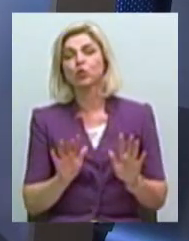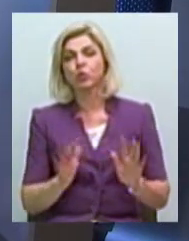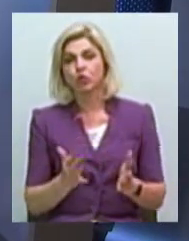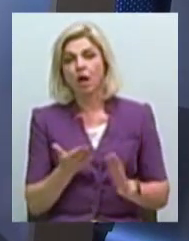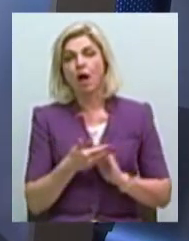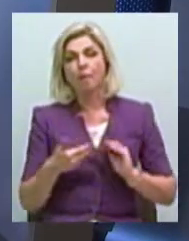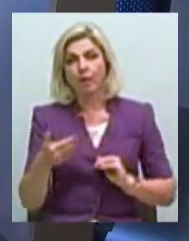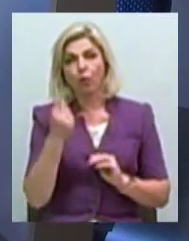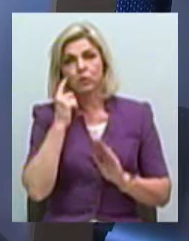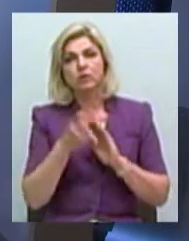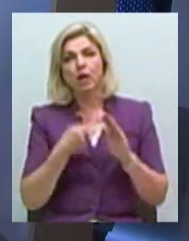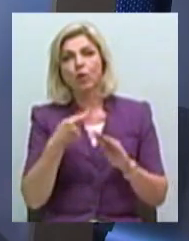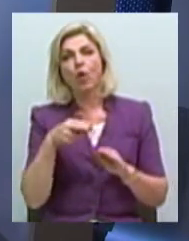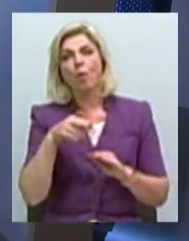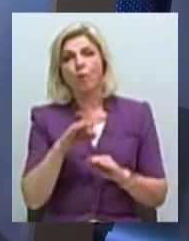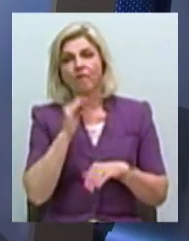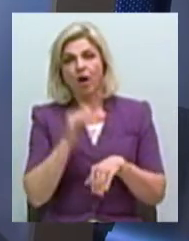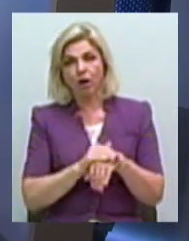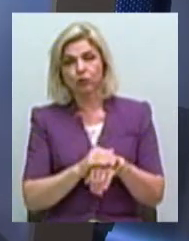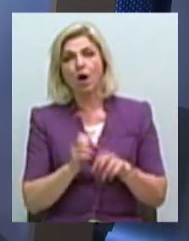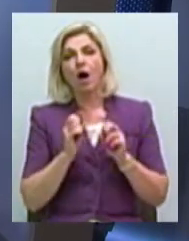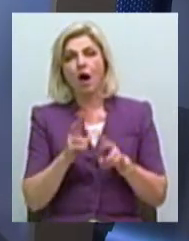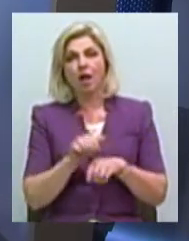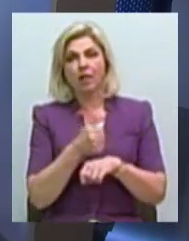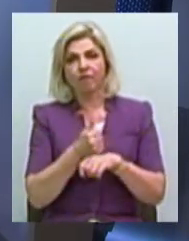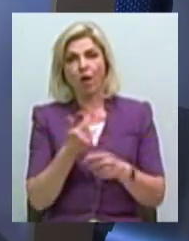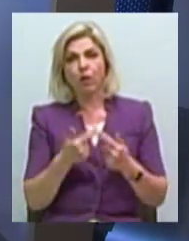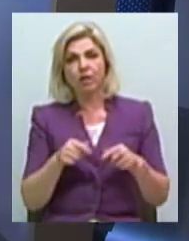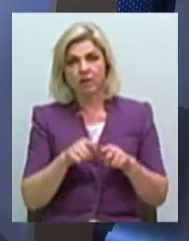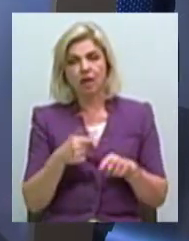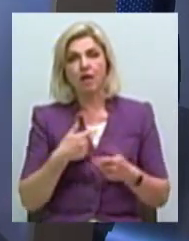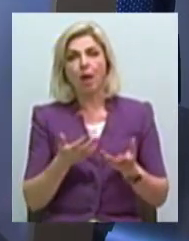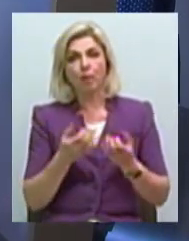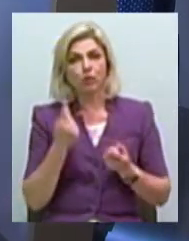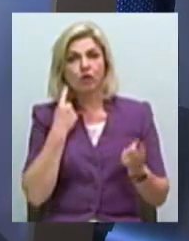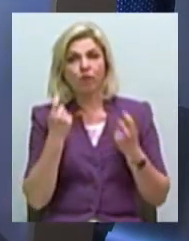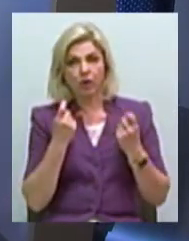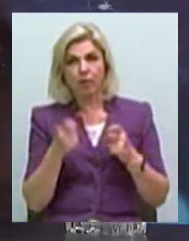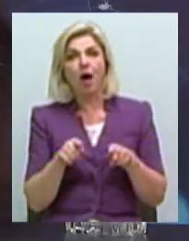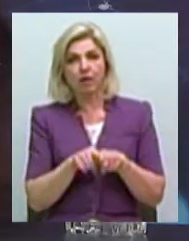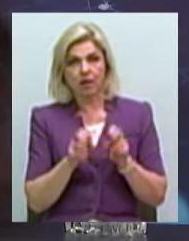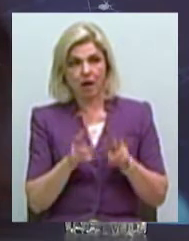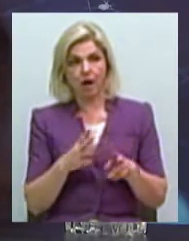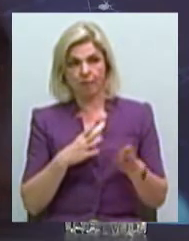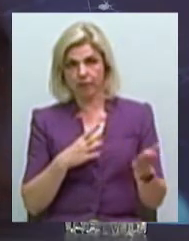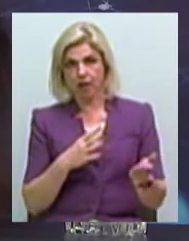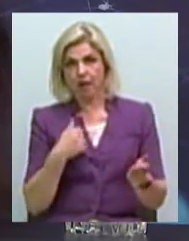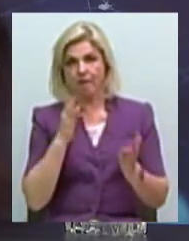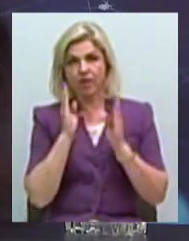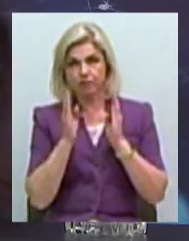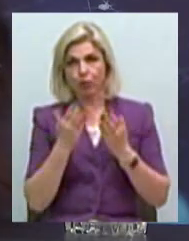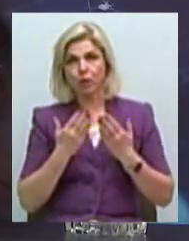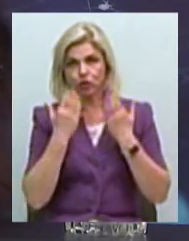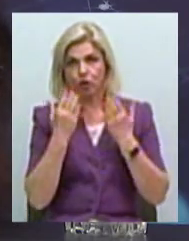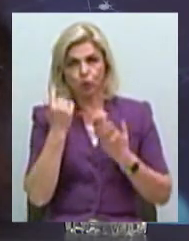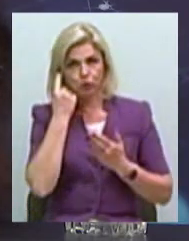узнаем уже по факту, мы узнаем косвенно, как глава организации, я просто получаю эту информацию, как было и в этой же ситуации на самом деле. Я просто узнала в Фейсбуке, прочитала и